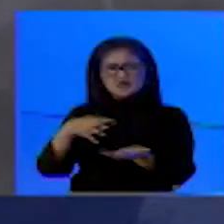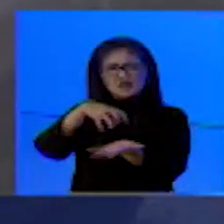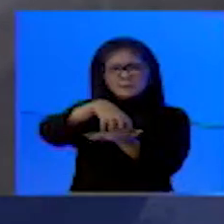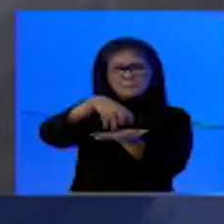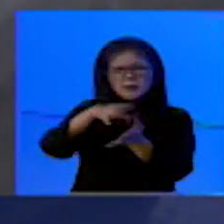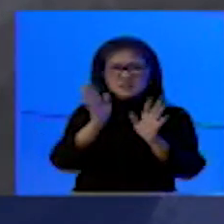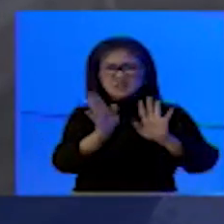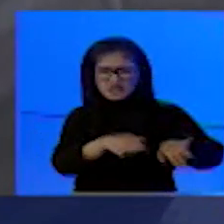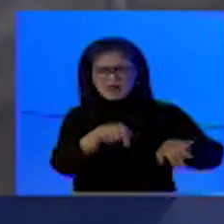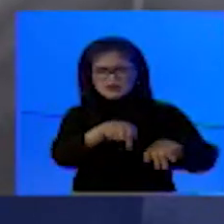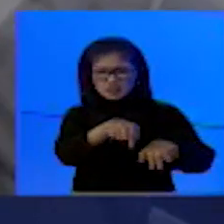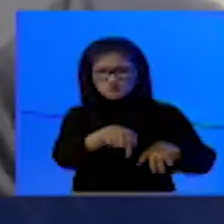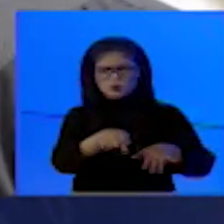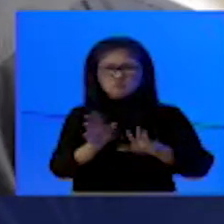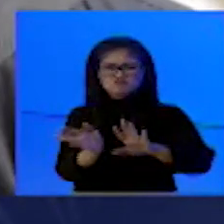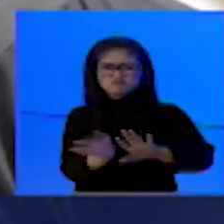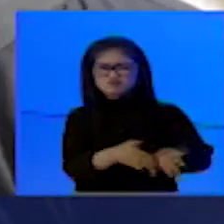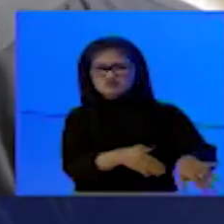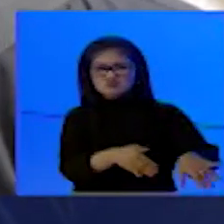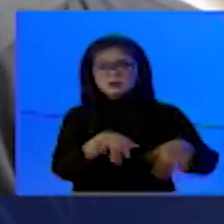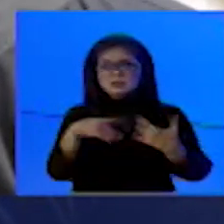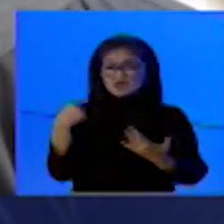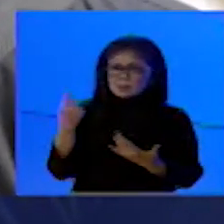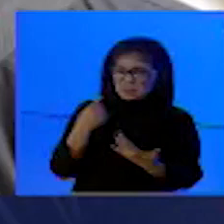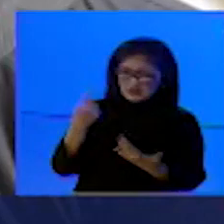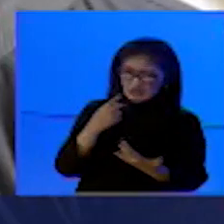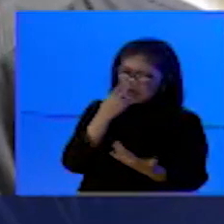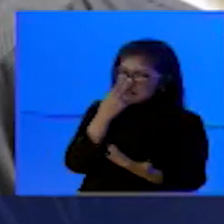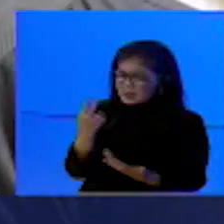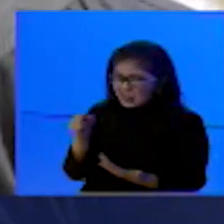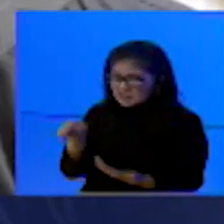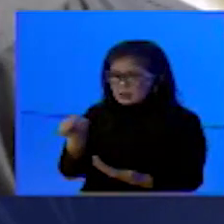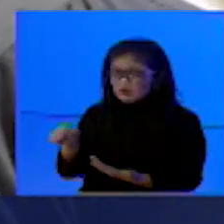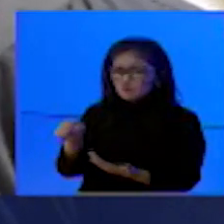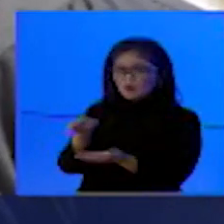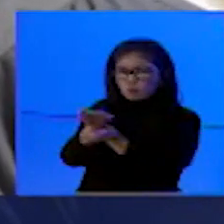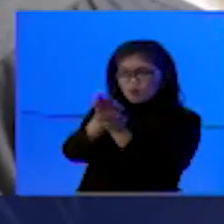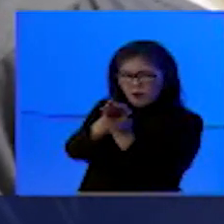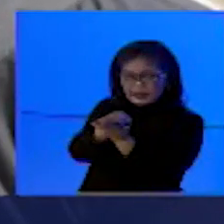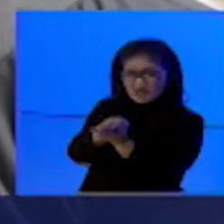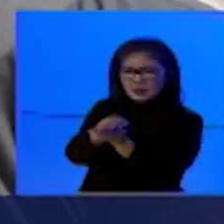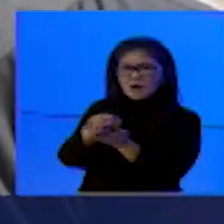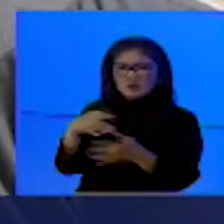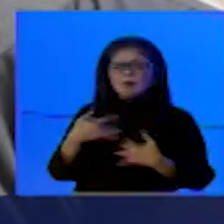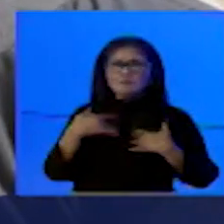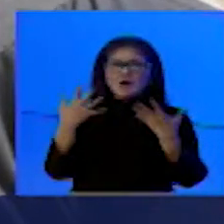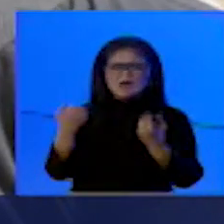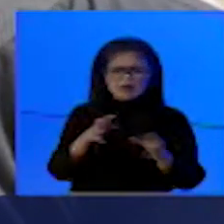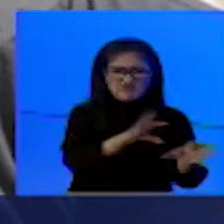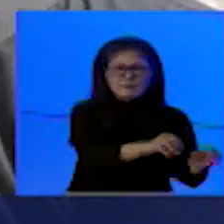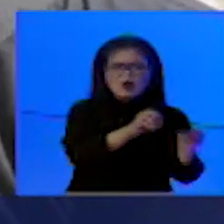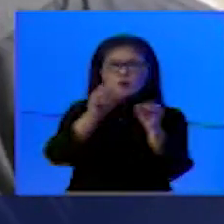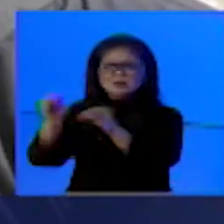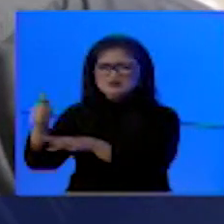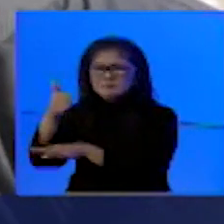yang buaya sering berjemur ya, sering muncul. Kita berharap buaya tersebut dapat kita evakuasi karena kita takut juga